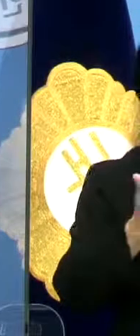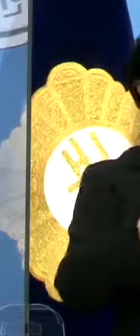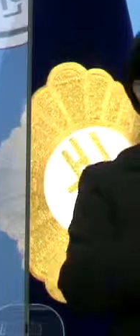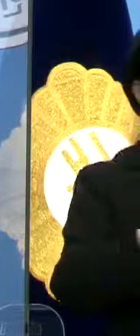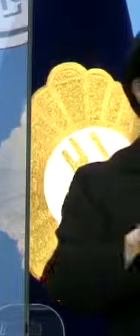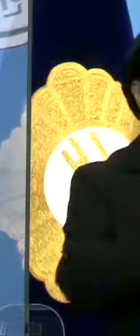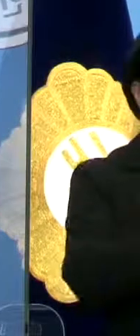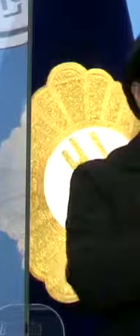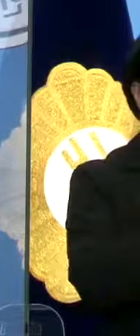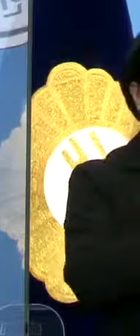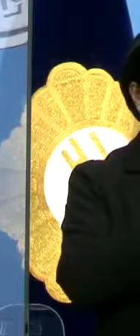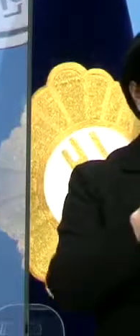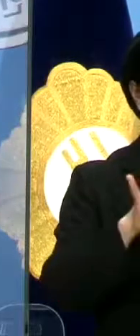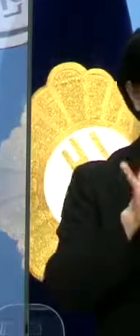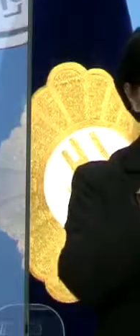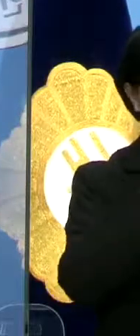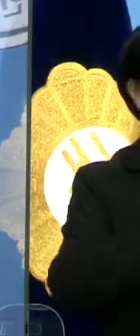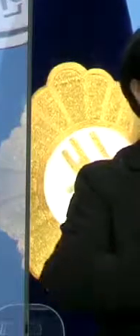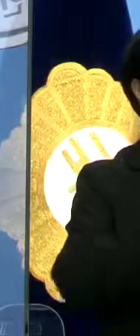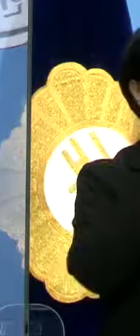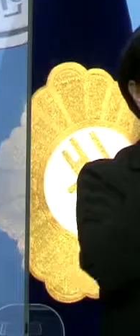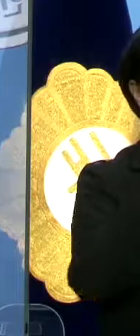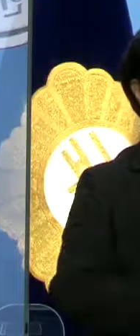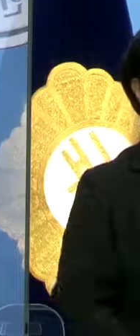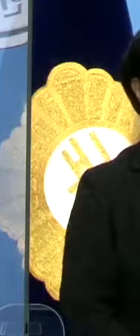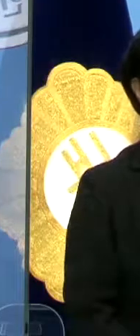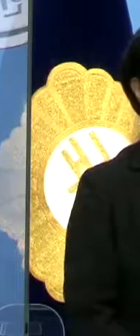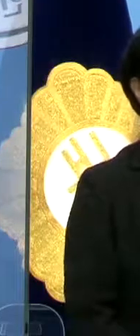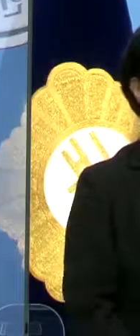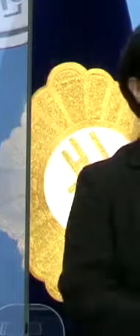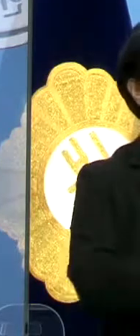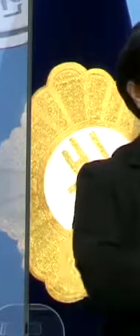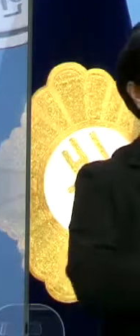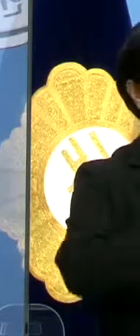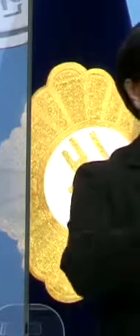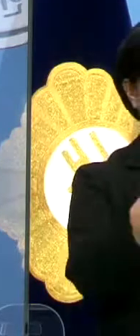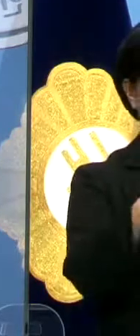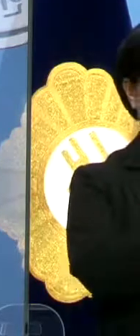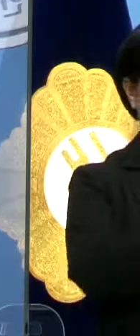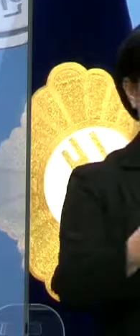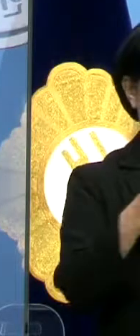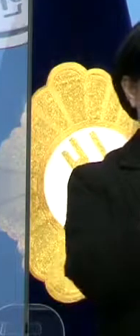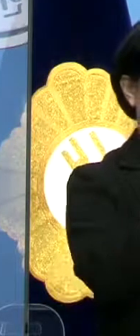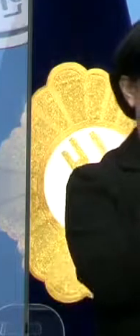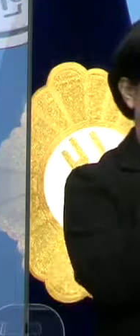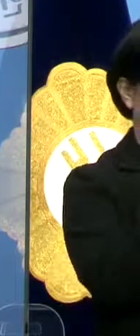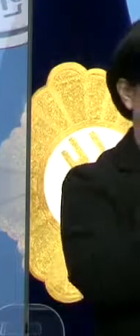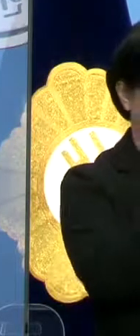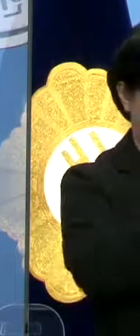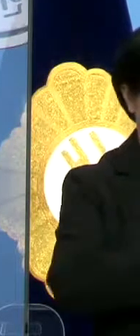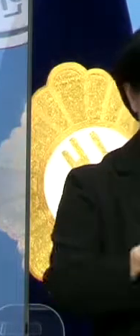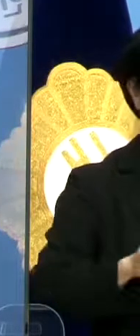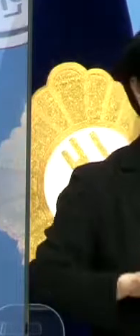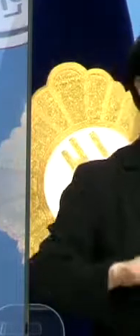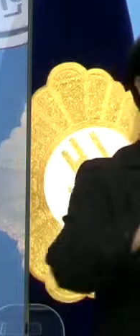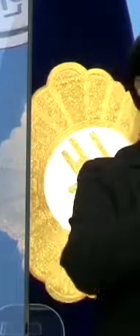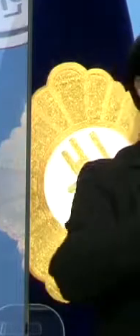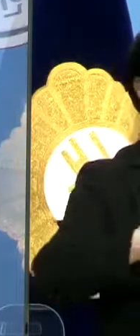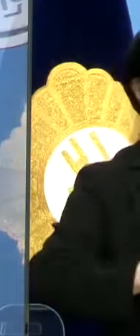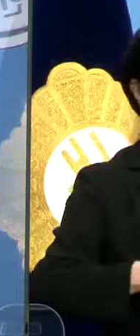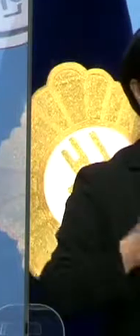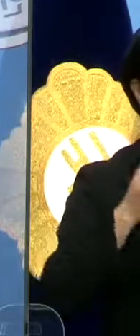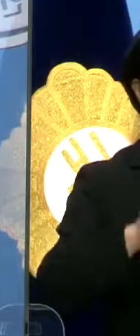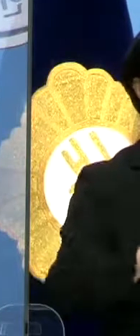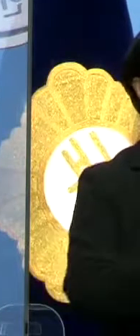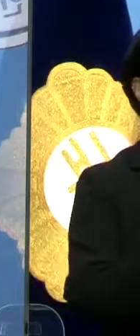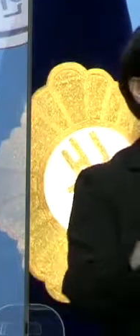카르텔이 형성되어 있는 모습을 보이고 있습니다 이를 제대로 해결하기 위해서는 더불어 민주당이 적극적으로 나서야 함에도 불구하고